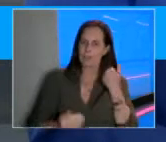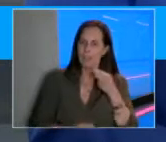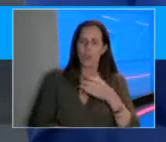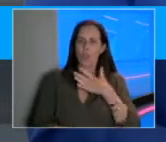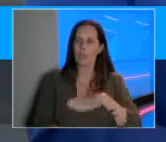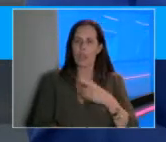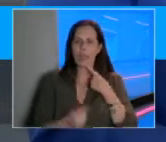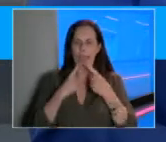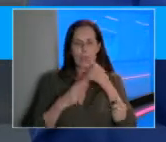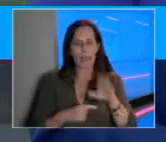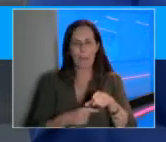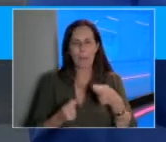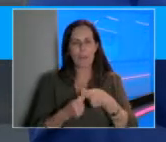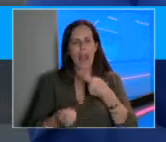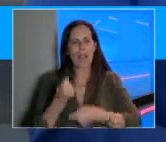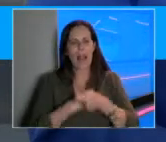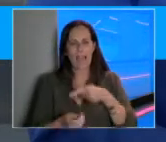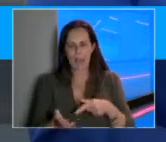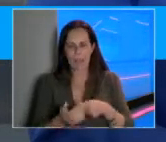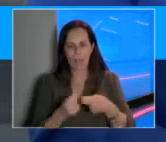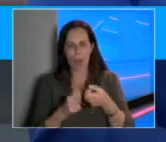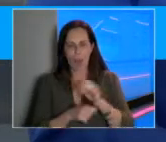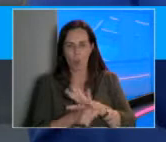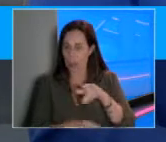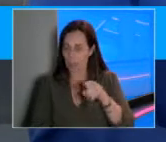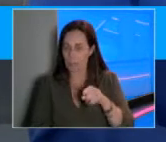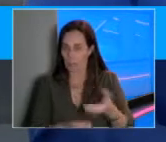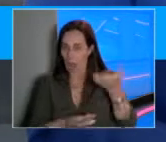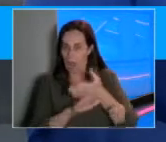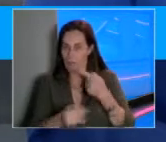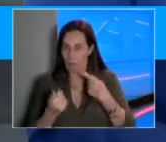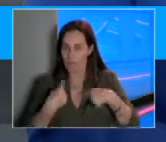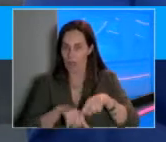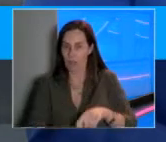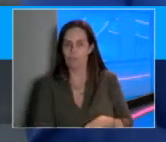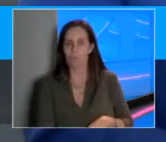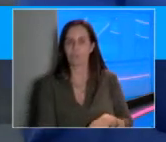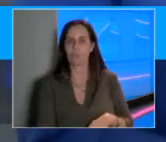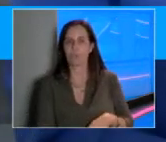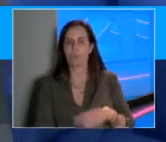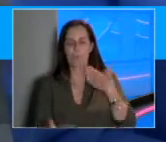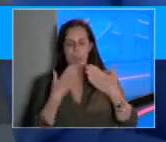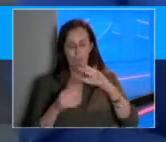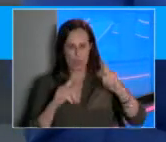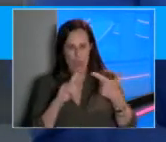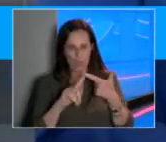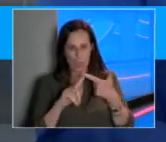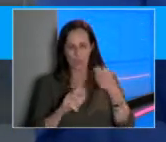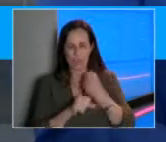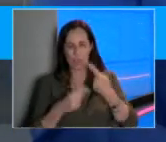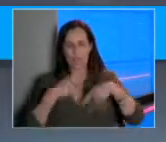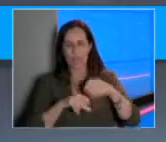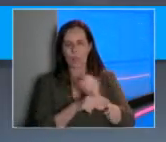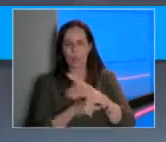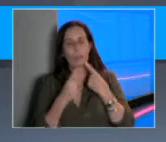שאת רוצה לדבר גם על העניין הכלכלי בנושא הקורונה. גם זה עלה היום בדיון שלך? כן, הדיון השני שהיה היום בוועדת